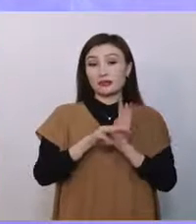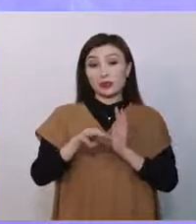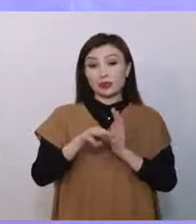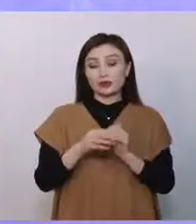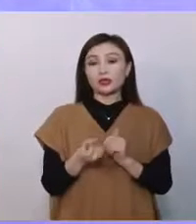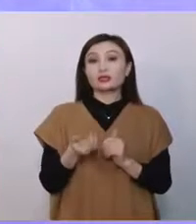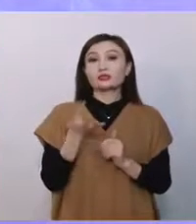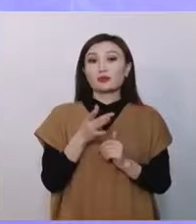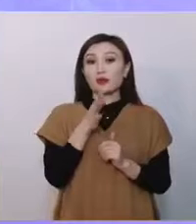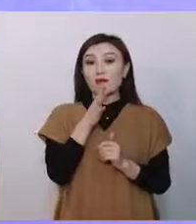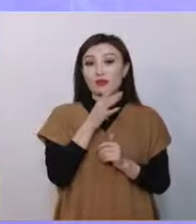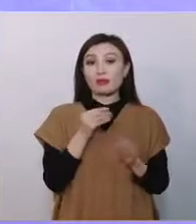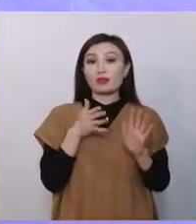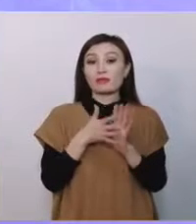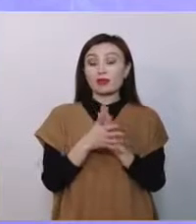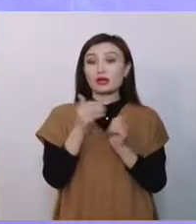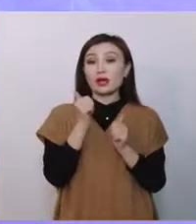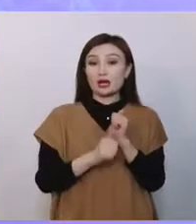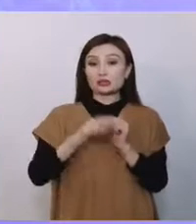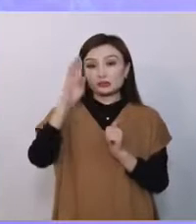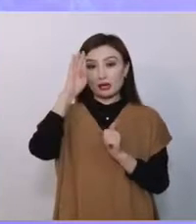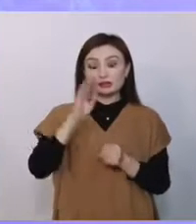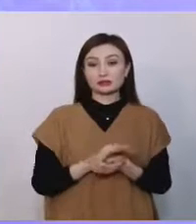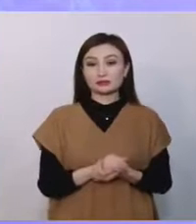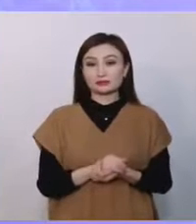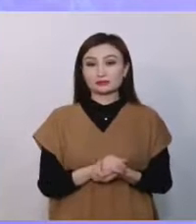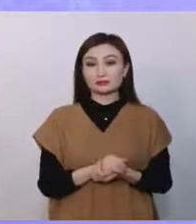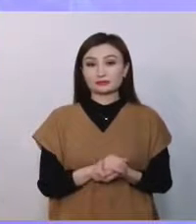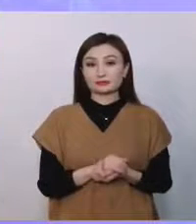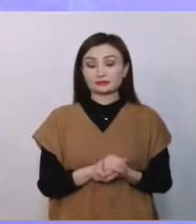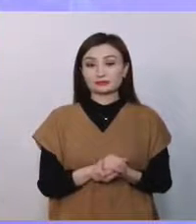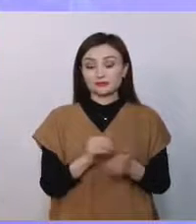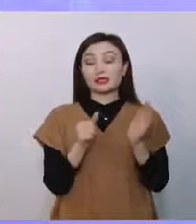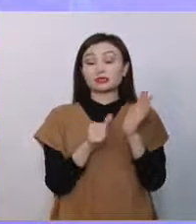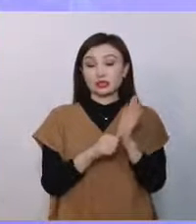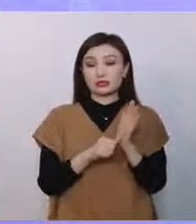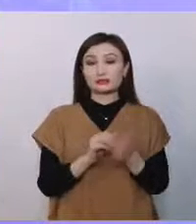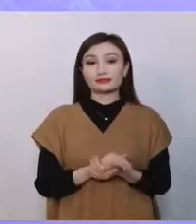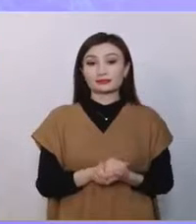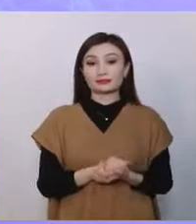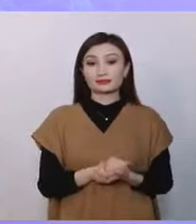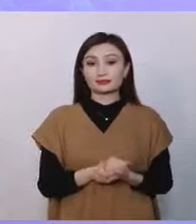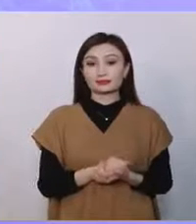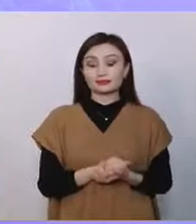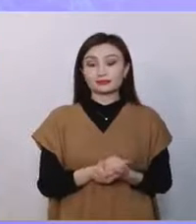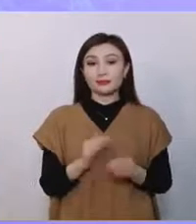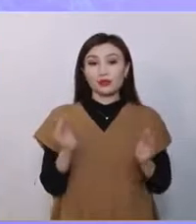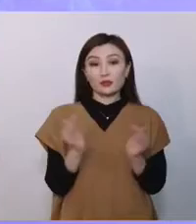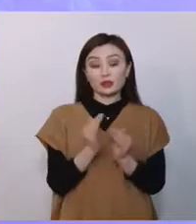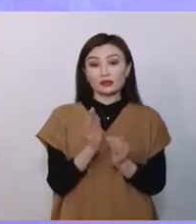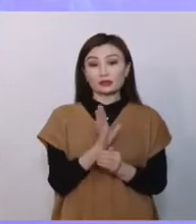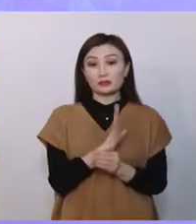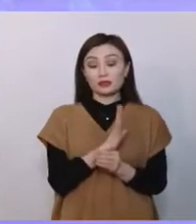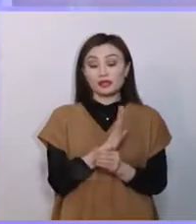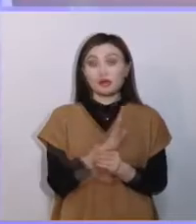сколько времени потратит каждый мальчик 6 минут уменьшим было